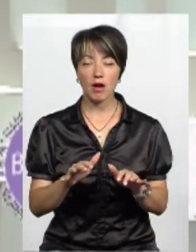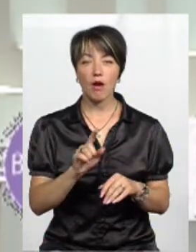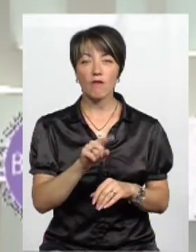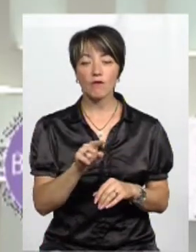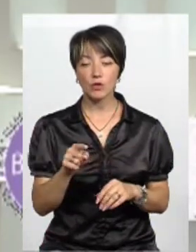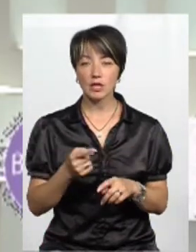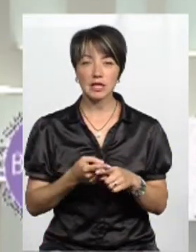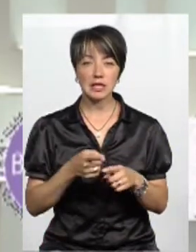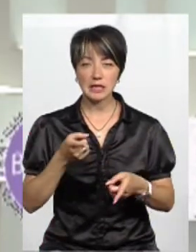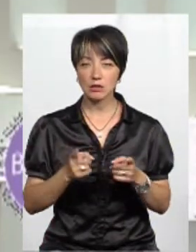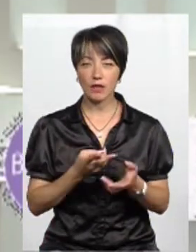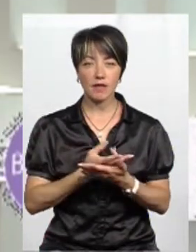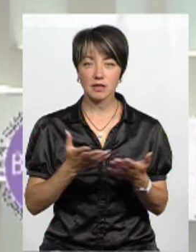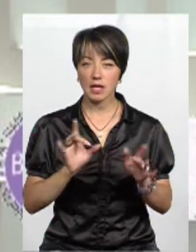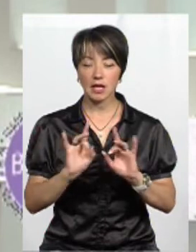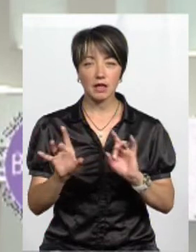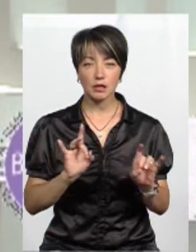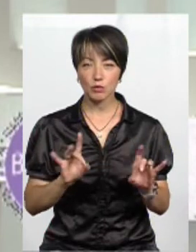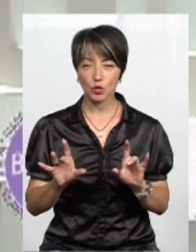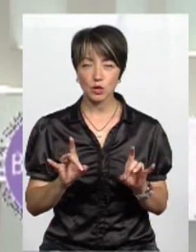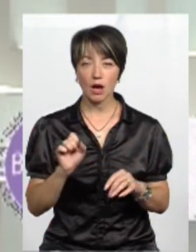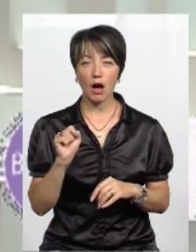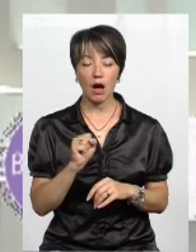вони дійсно не висвітлюються, не рекламуються.